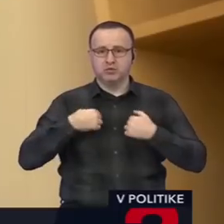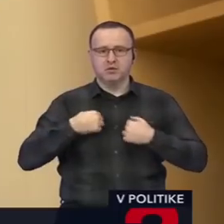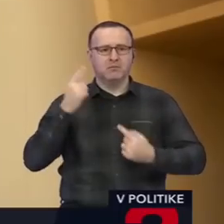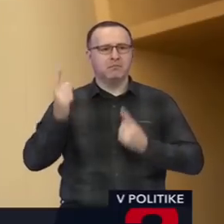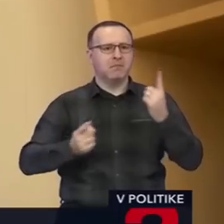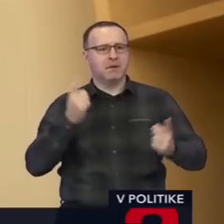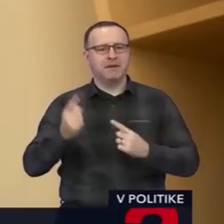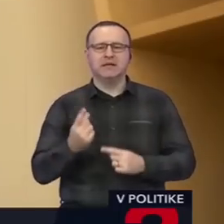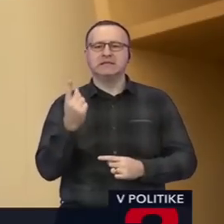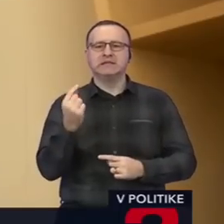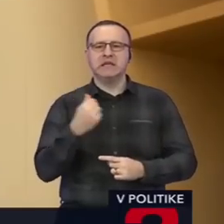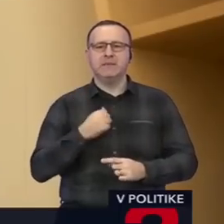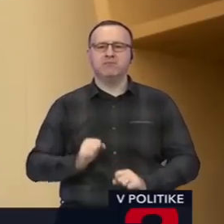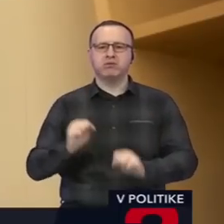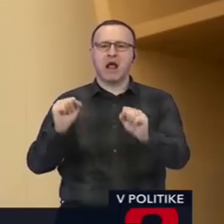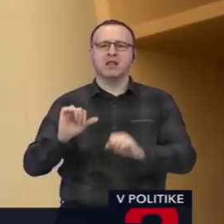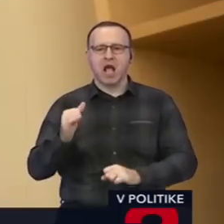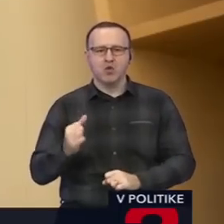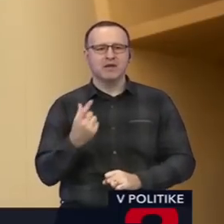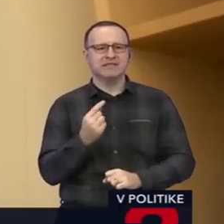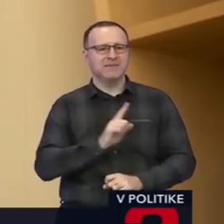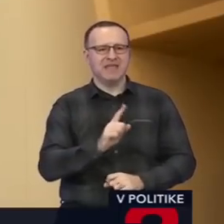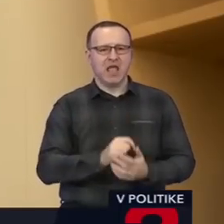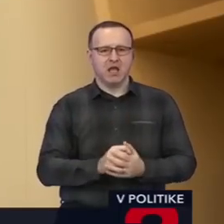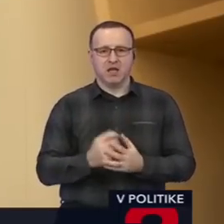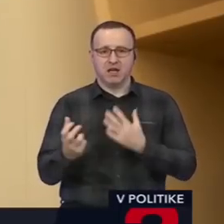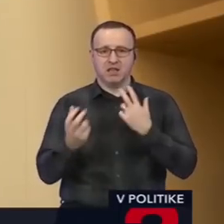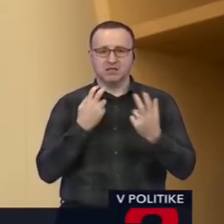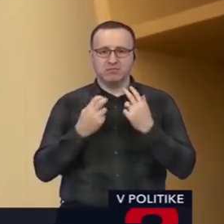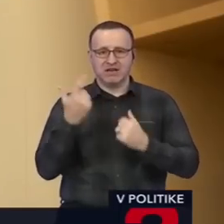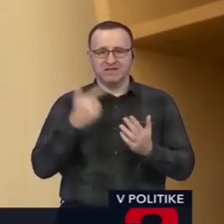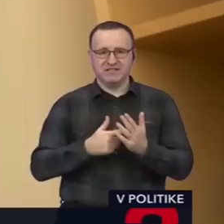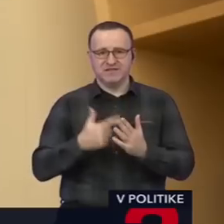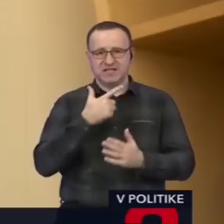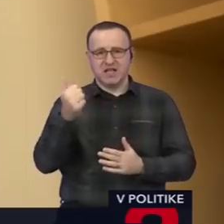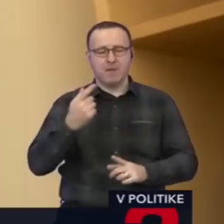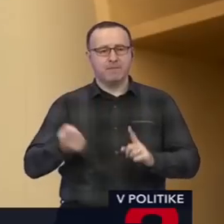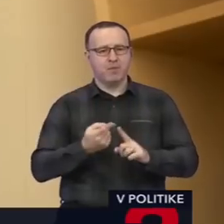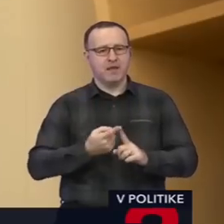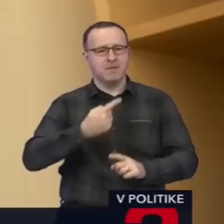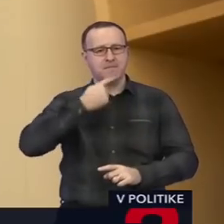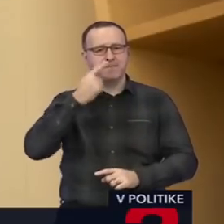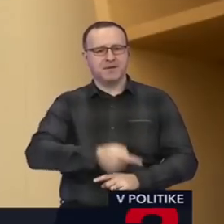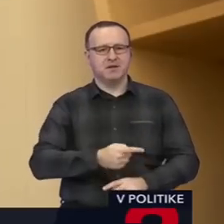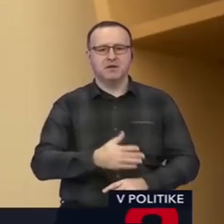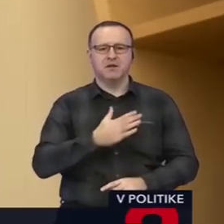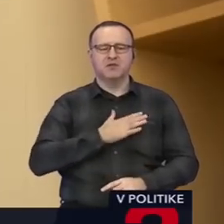kým sa môžeme brániť a nie, v decembri roku 2021 sme dostali také ultimátum, že máme v podstate stiahnuť všetky západné vojska